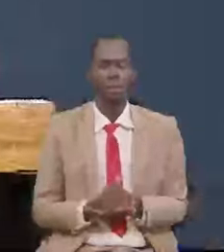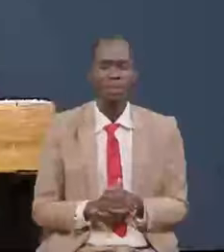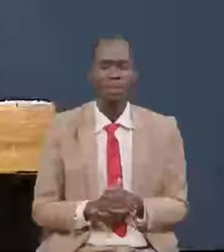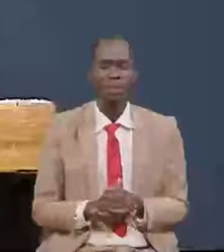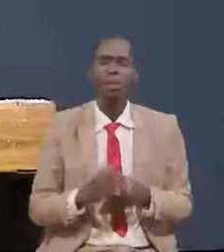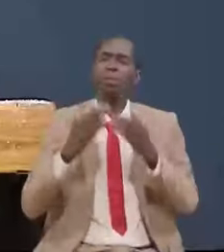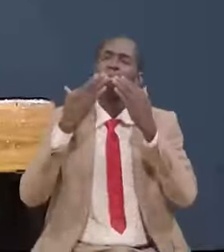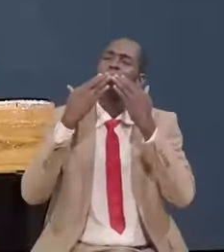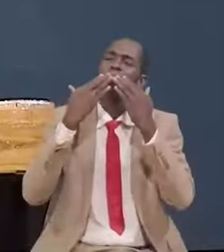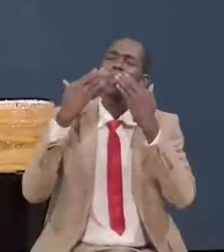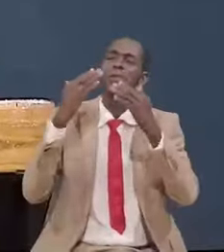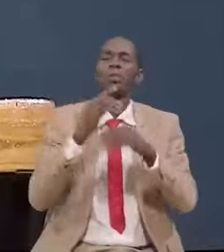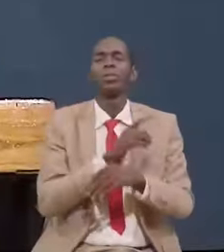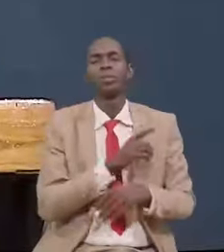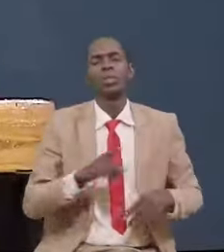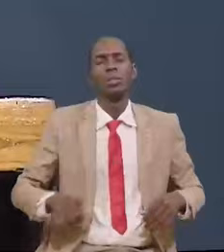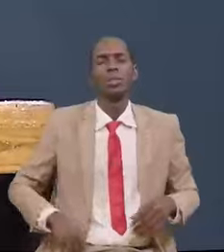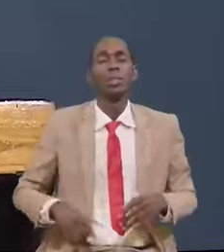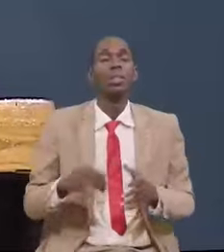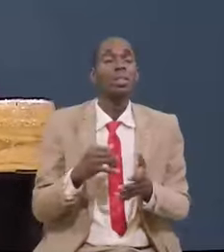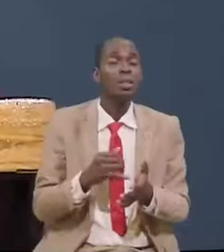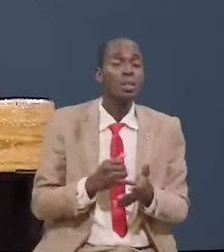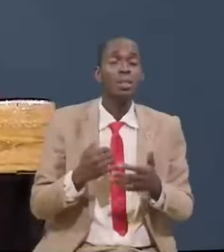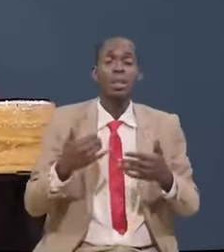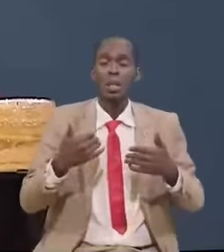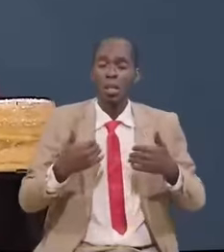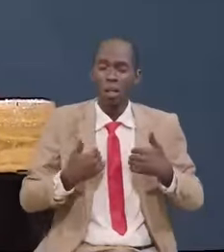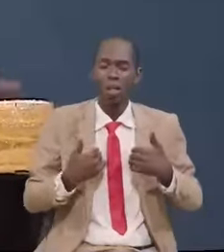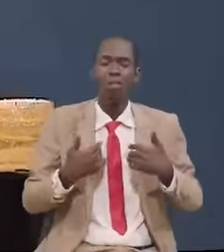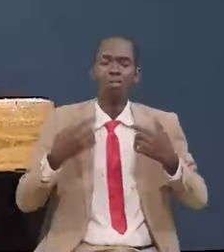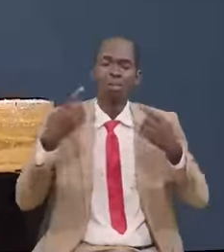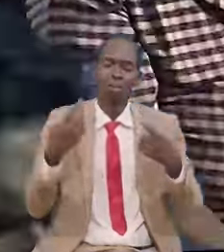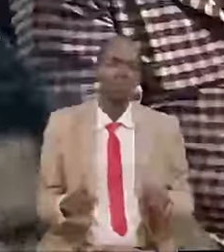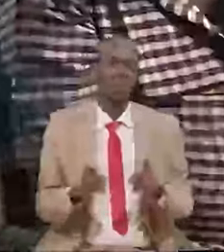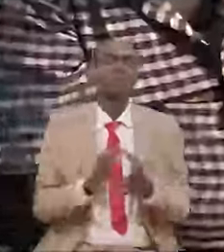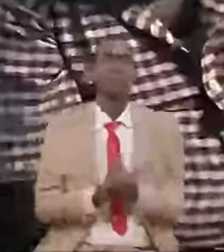Merci Seigneur. C'est fait.